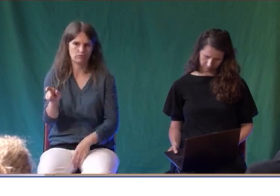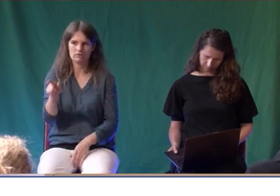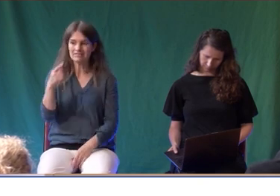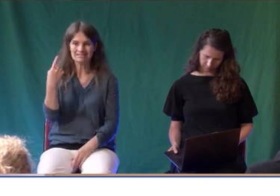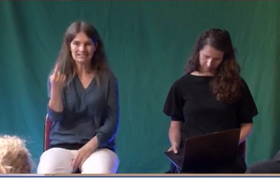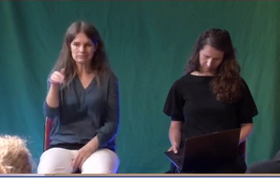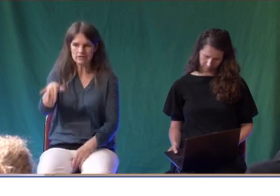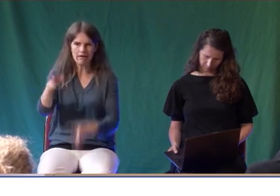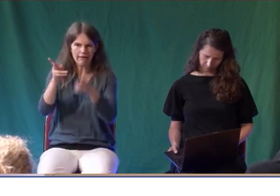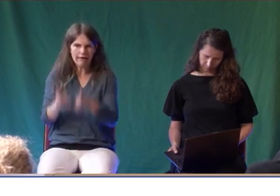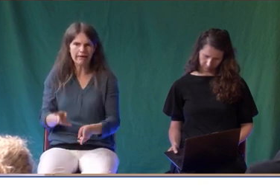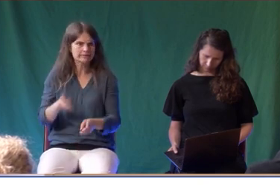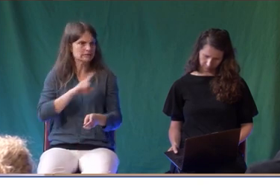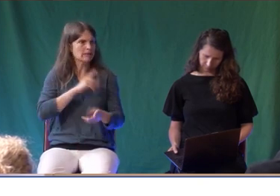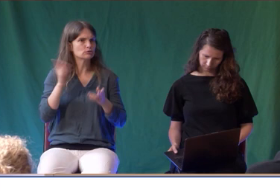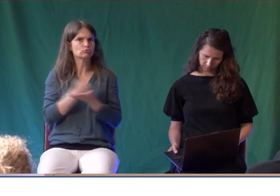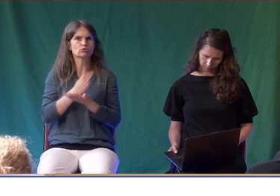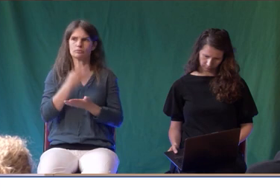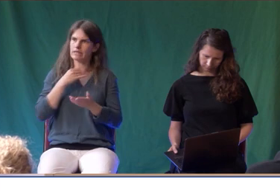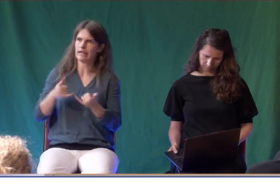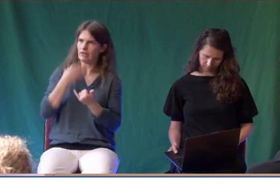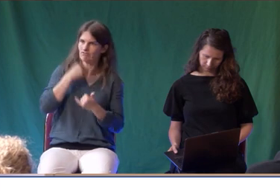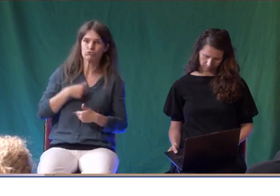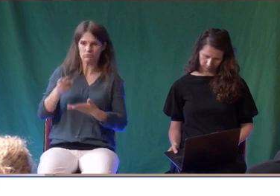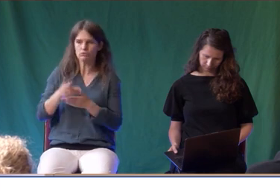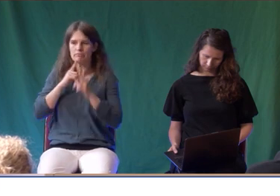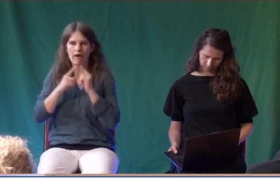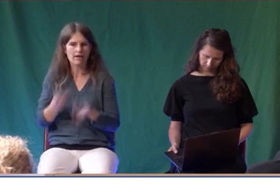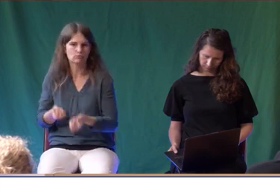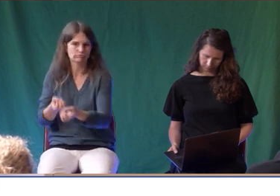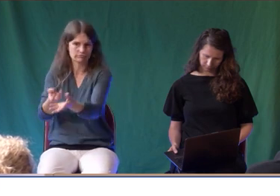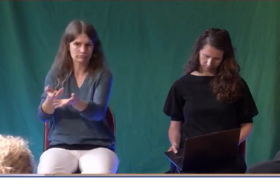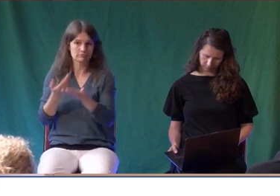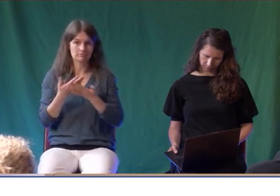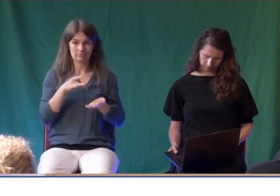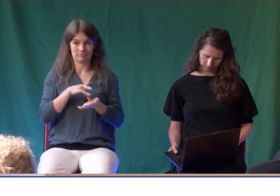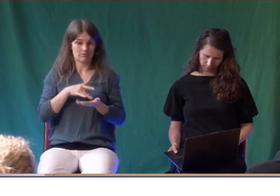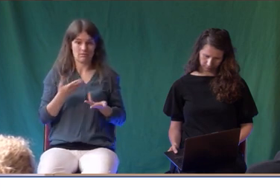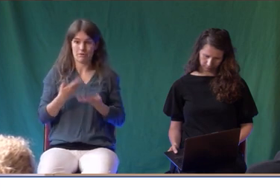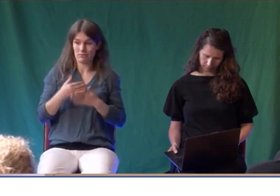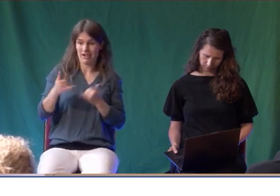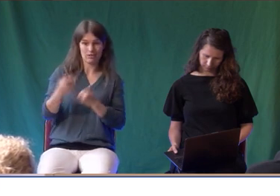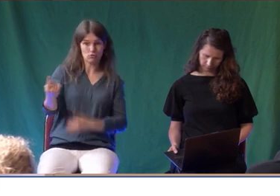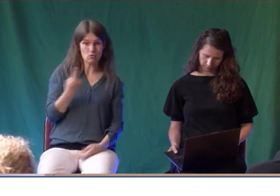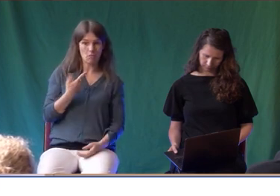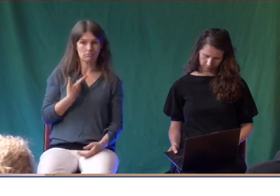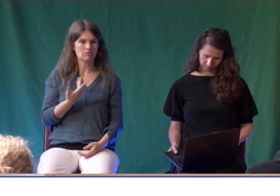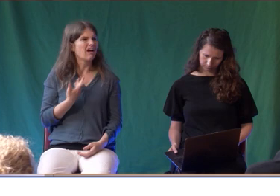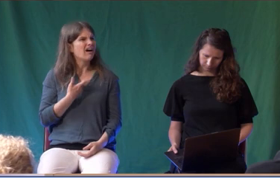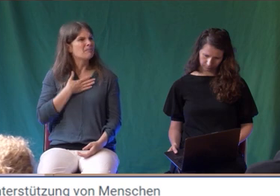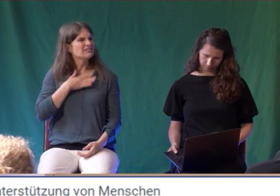Wahrnehmung ihres Rechts auf selbstbestimmte Elternschaft das kann beginnt teilweise schon damit dass uns Eltern fragen meine